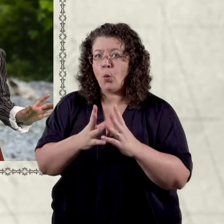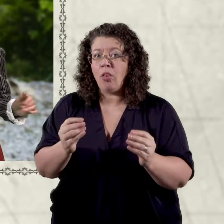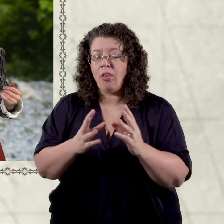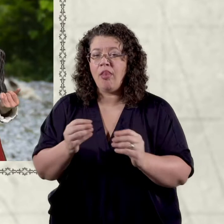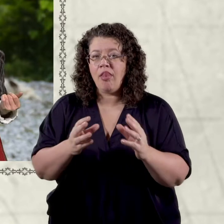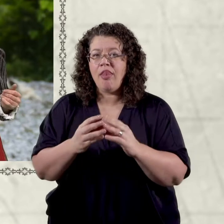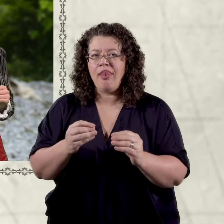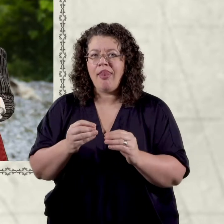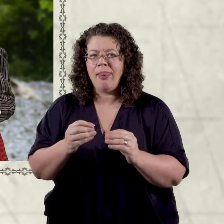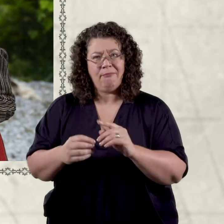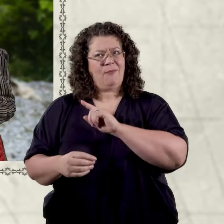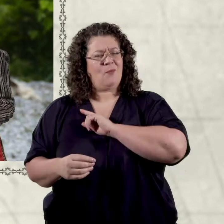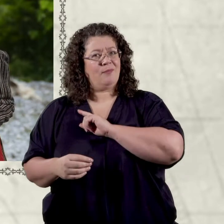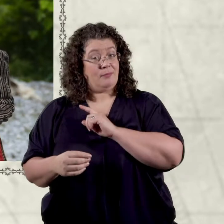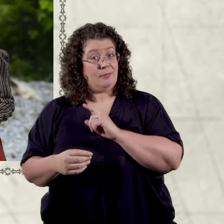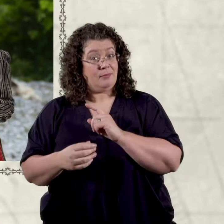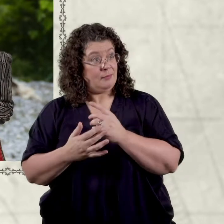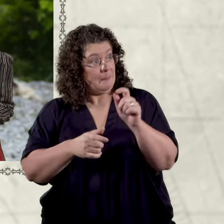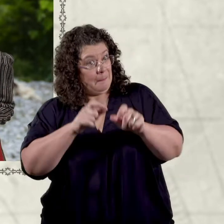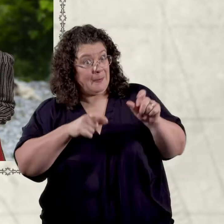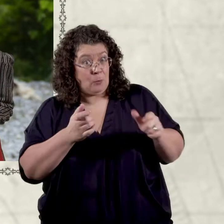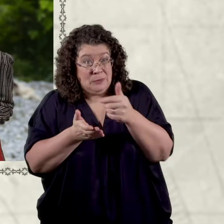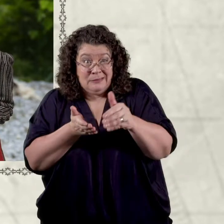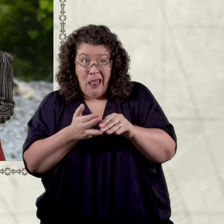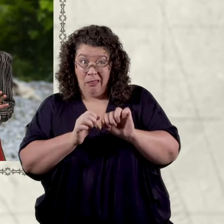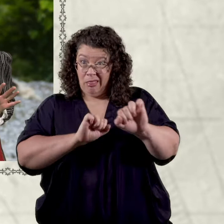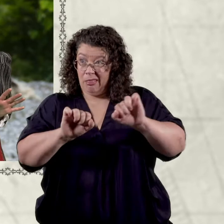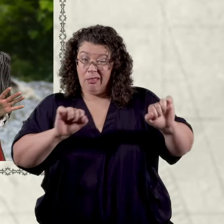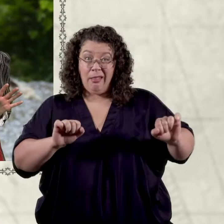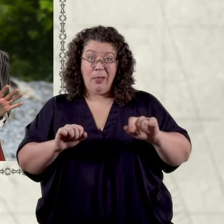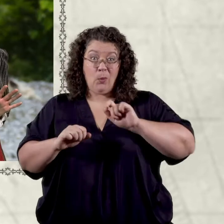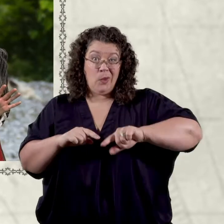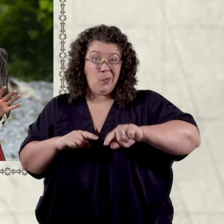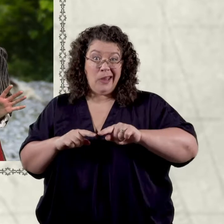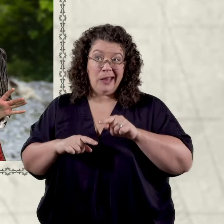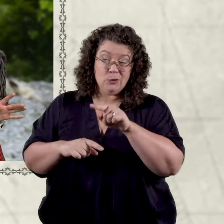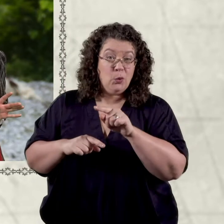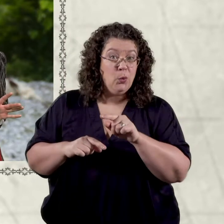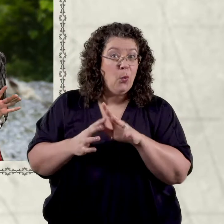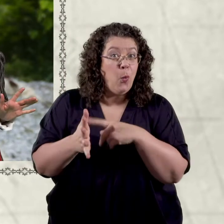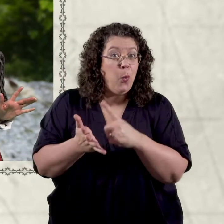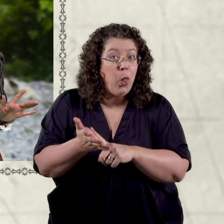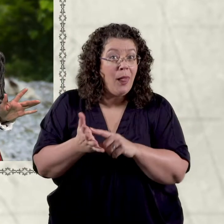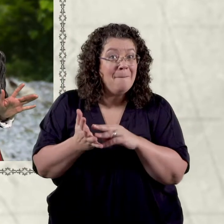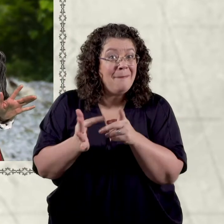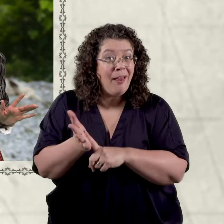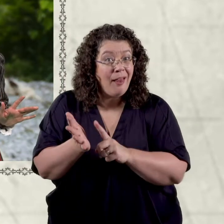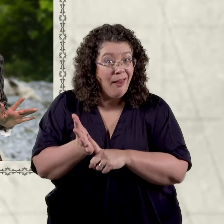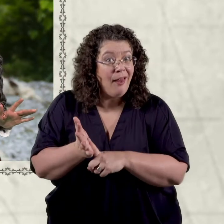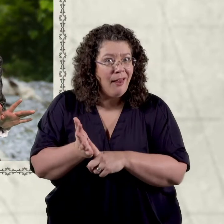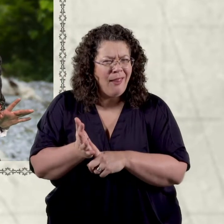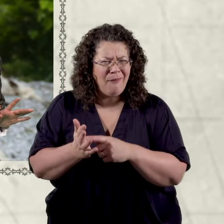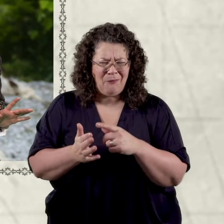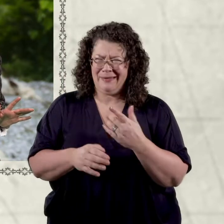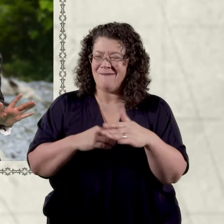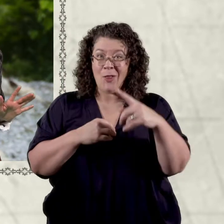roedd pobl yn gwerthu ei PP ymlaen at y milynau gwlân. Pwy feddyliau y byddai rhywun yn gwneud ffortiwn o fynd i'r